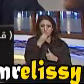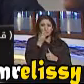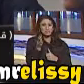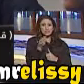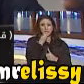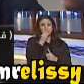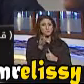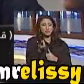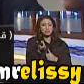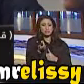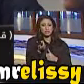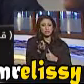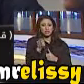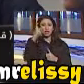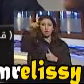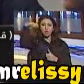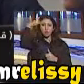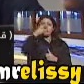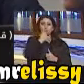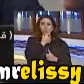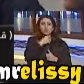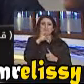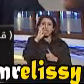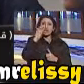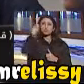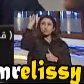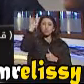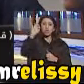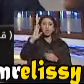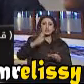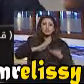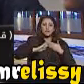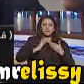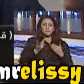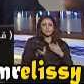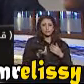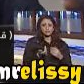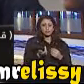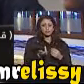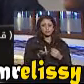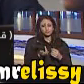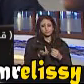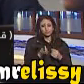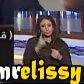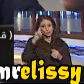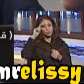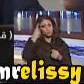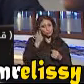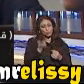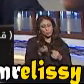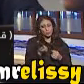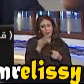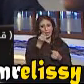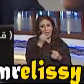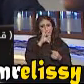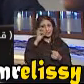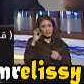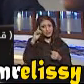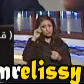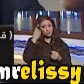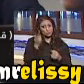حد من رئاسه الجمهوريه يسمع الكلام عشان مش عارف. لا انت، انا عايز اسمع منك انت، قول لي عشان يسمعه. انا عايز اعرف انت ازاي عايش ب 40 جنيه في